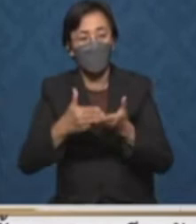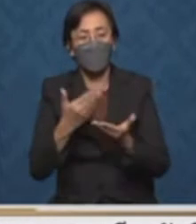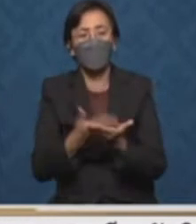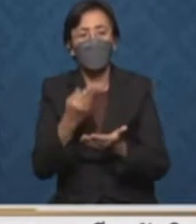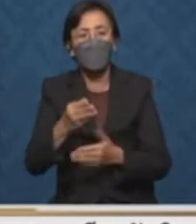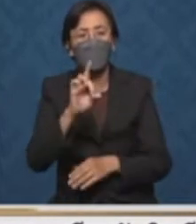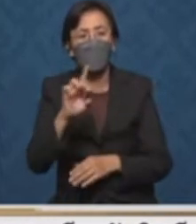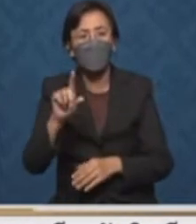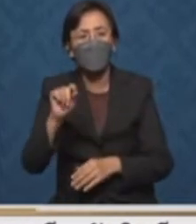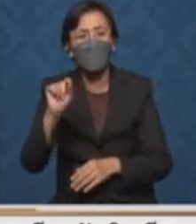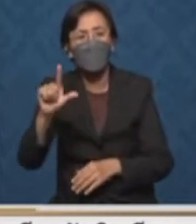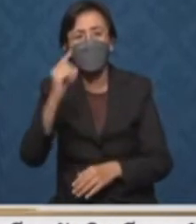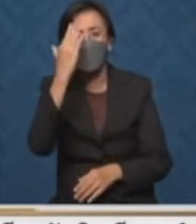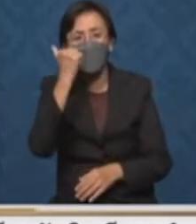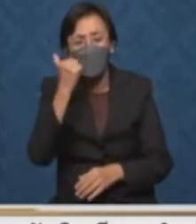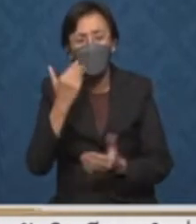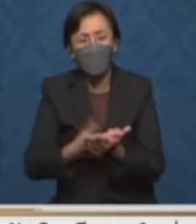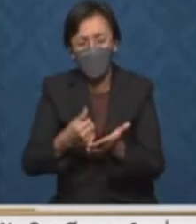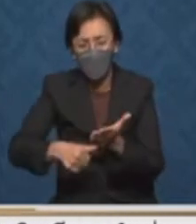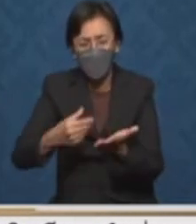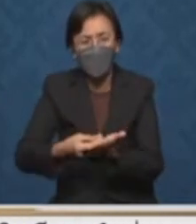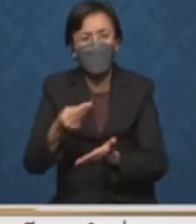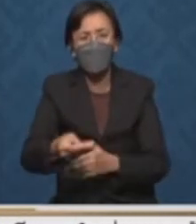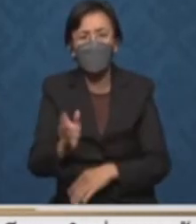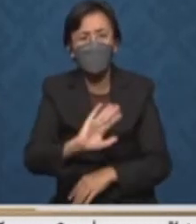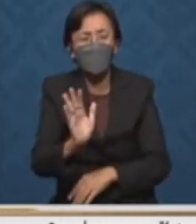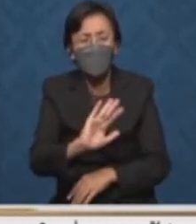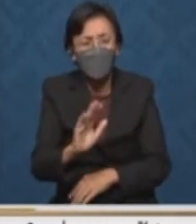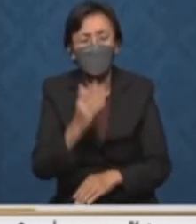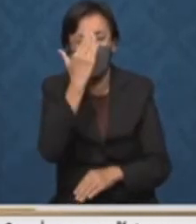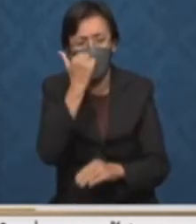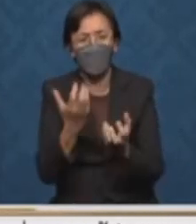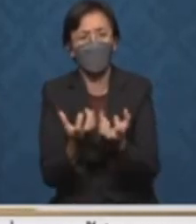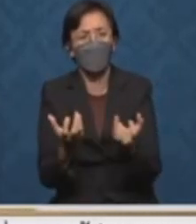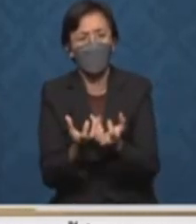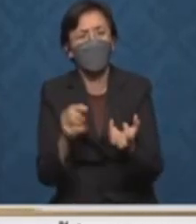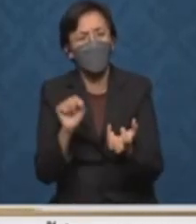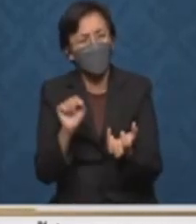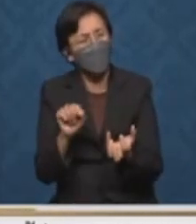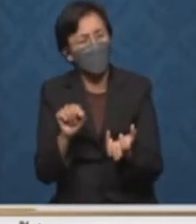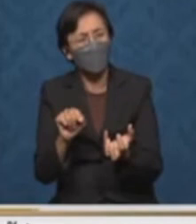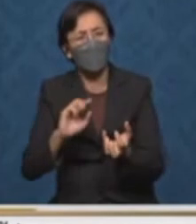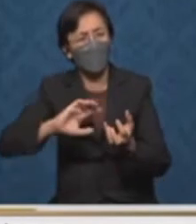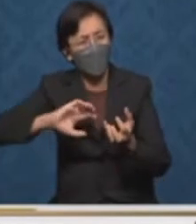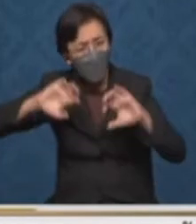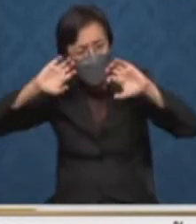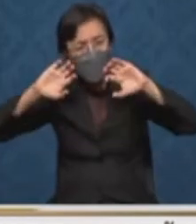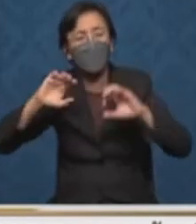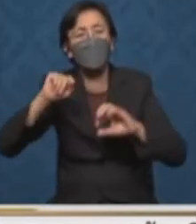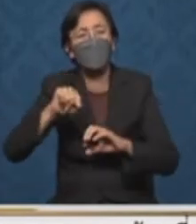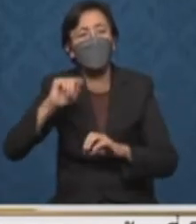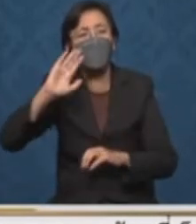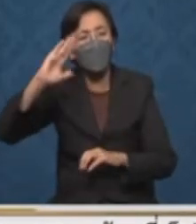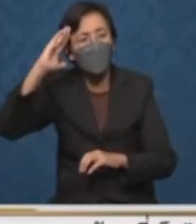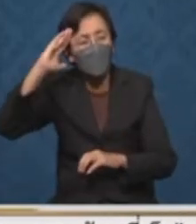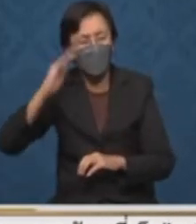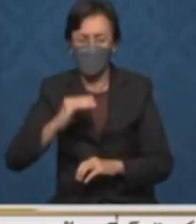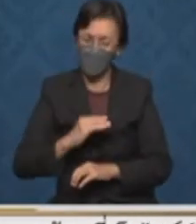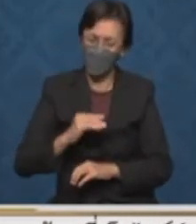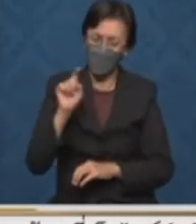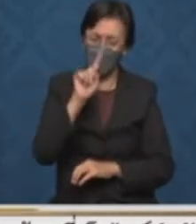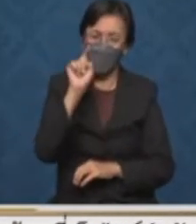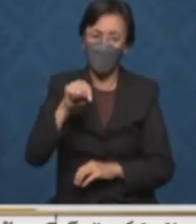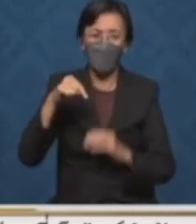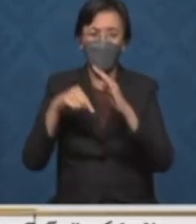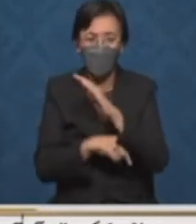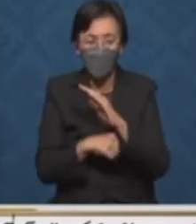จ่ายทำไมทั้งที่ไม่ต้องจ่ายเพราะว่าเป็นยุทธภัณฑ์ครับท่านประธานต้องตามไหมครับนี่แหละเขาถึงบอกว่าโกงไงทุจริตครับ